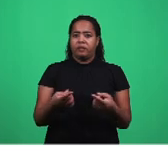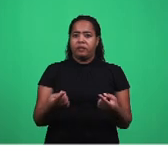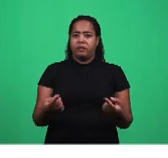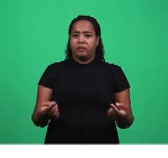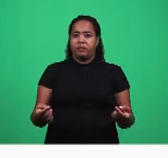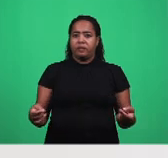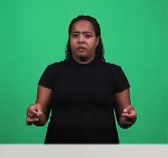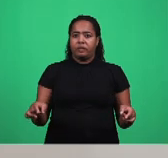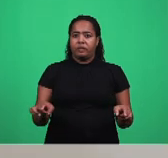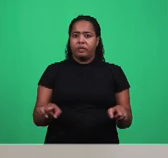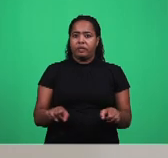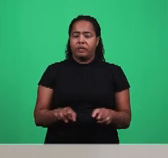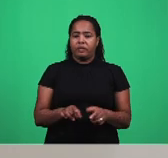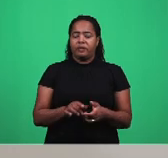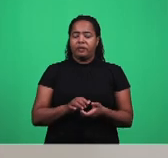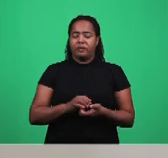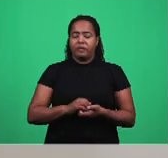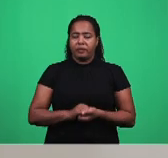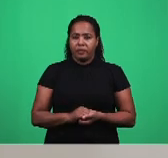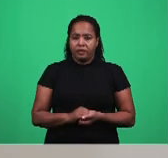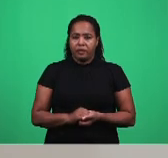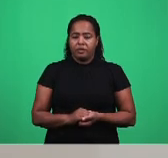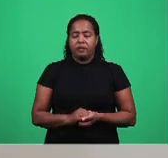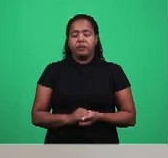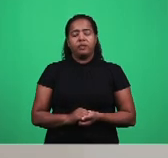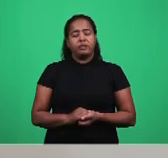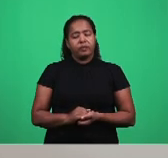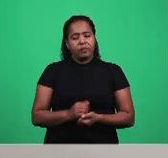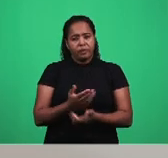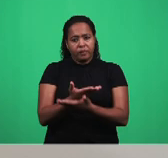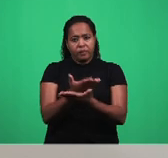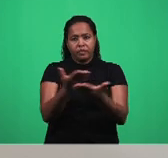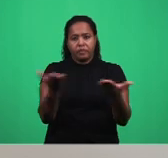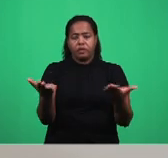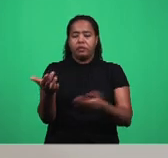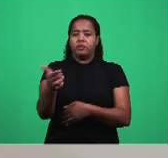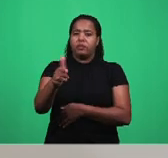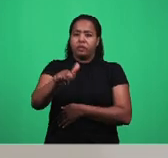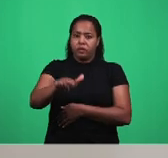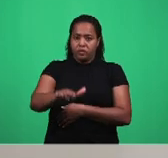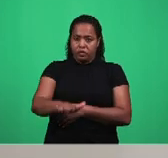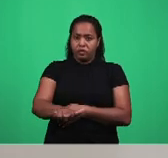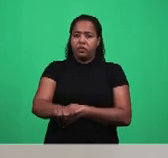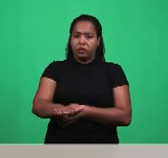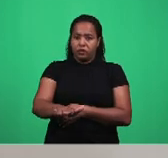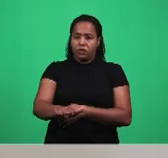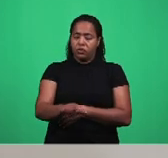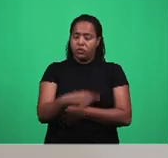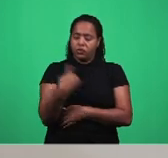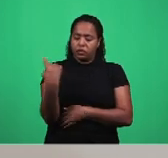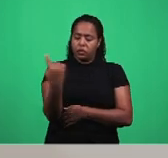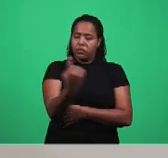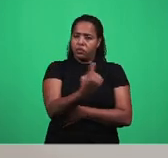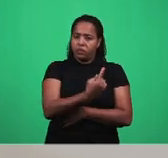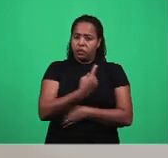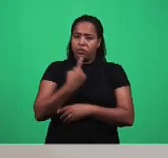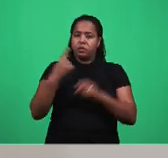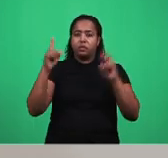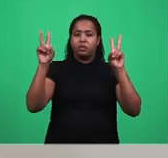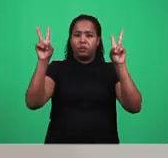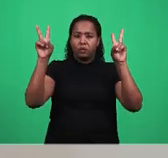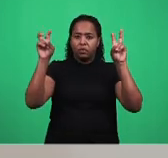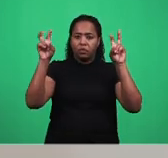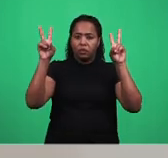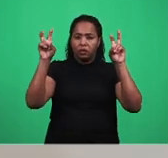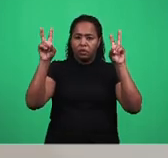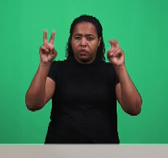Frères et sœurs, nous sommes encore une fois en train de traiter le sujet